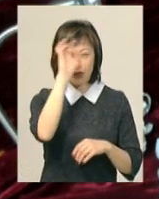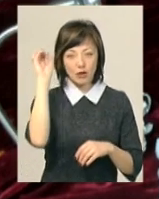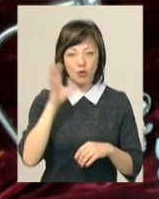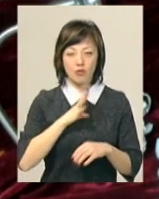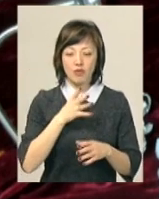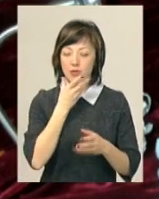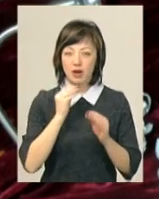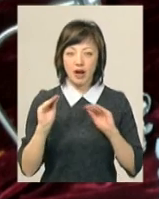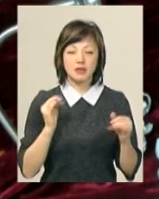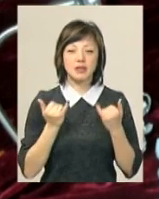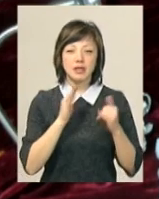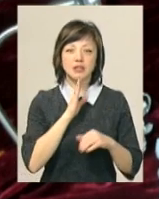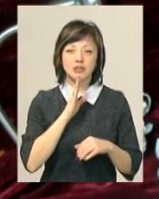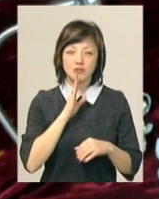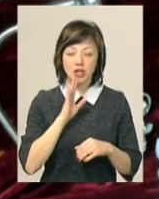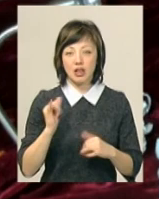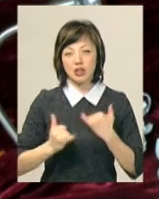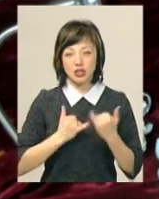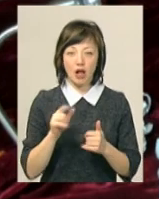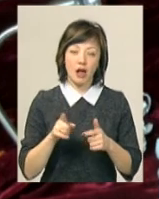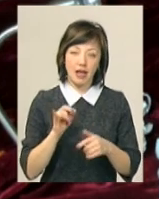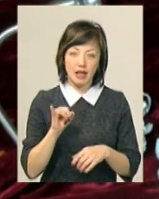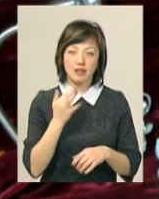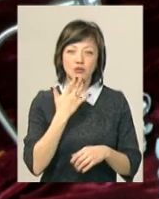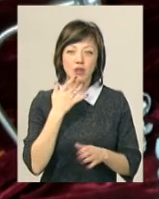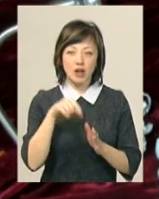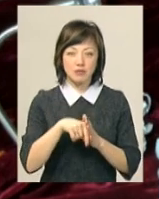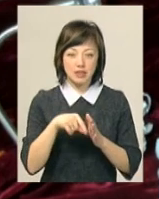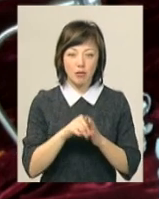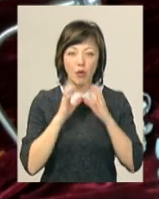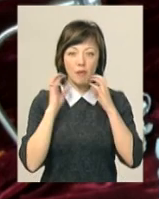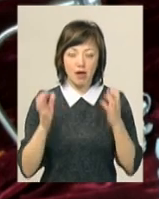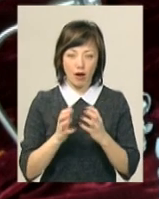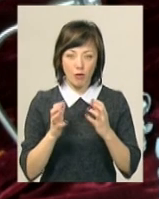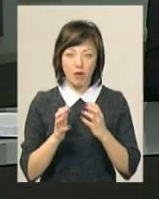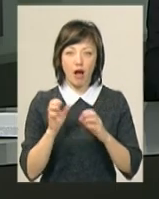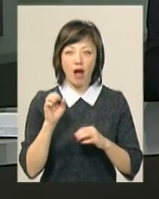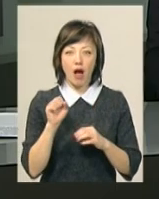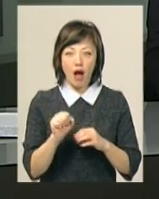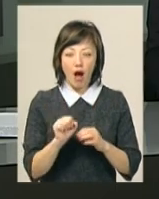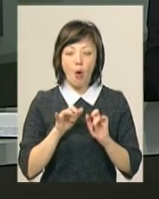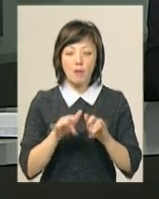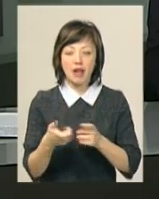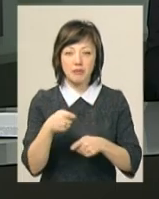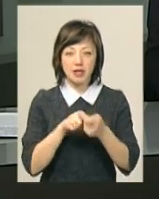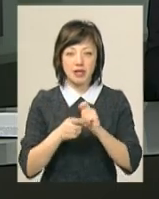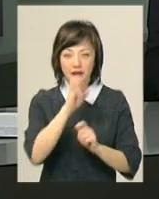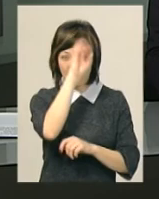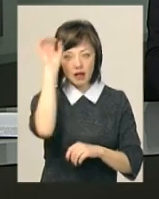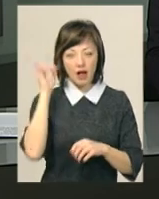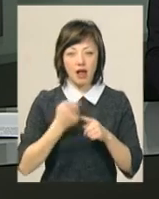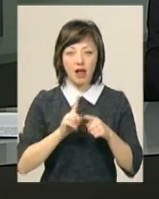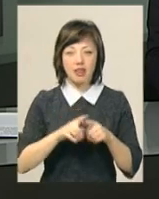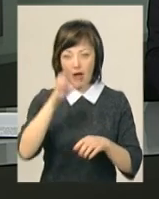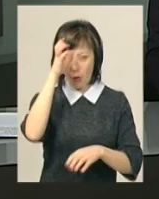не лише прикрасою для дівчини чи нареченою, а й слугував національним символом та оберегом. А обряд плетіння вінка – це була ціла наука, що